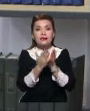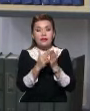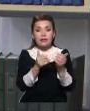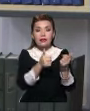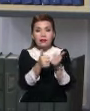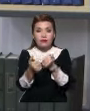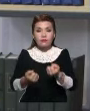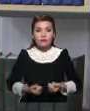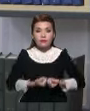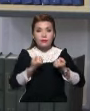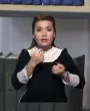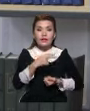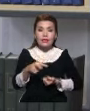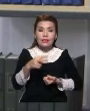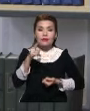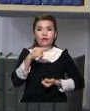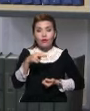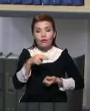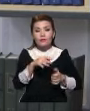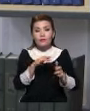системная поддержка литературы и духовной сферы.